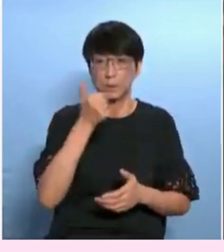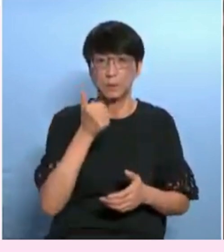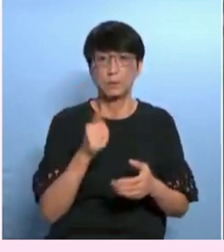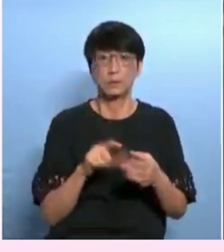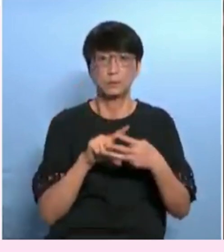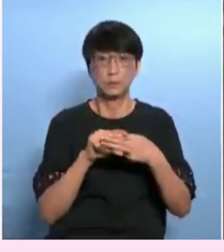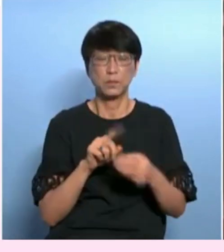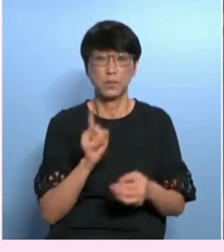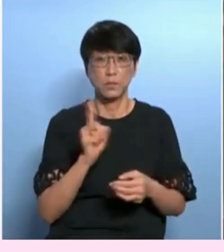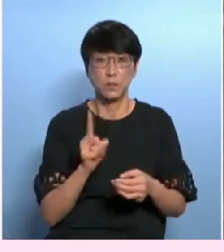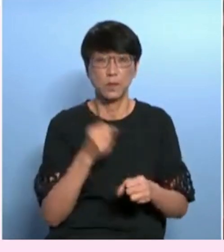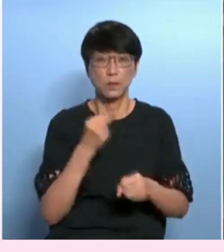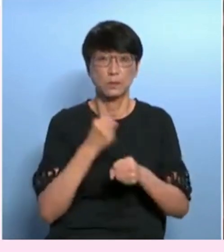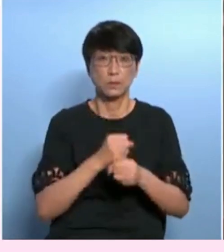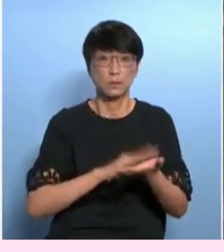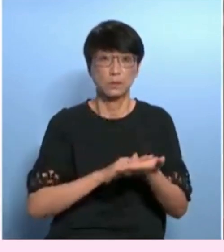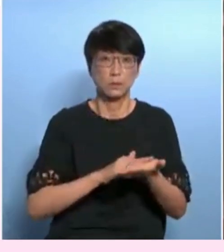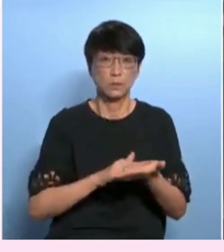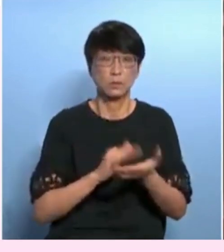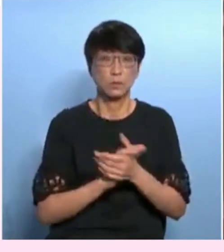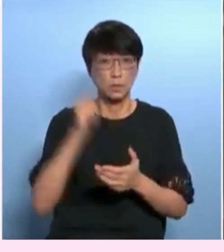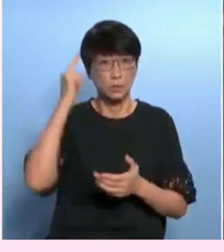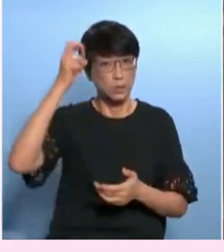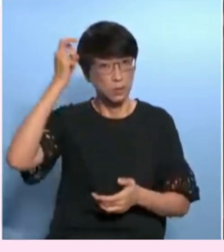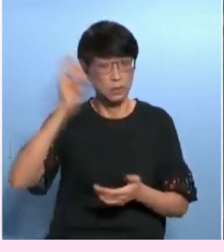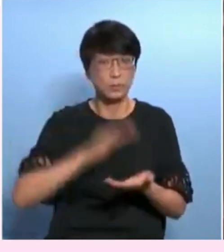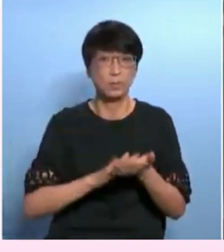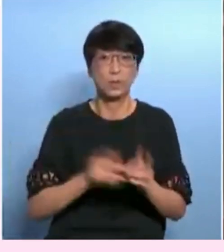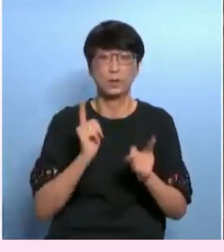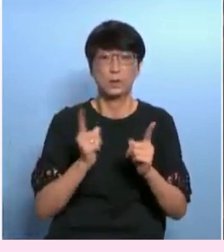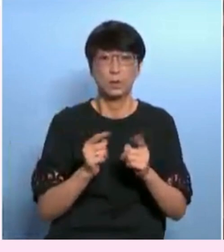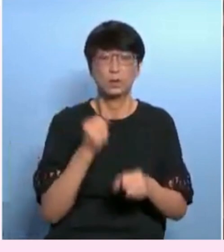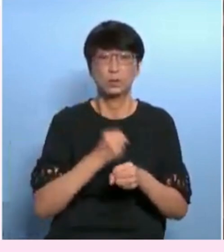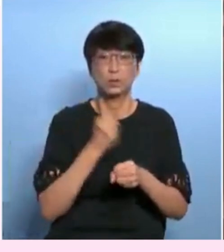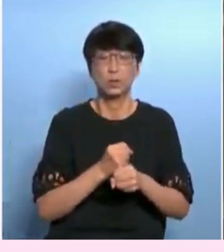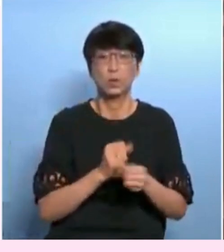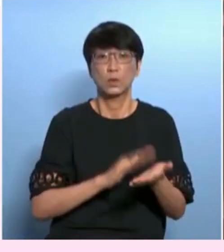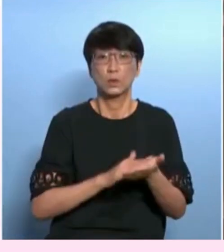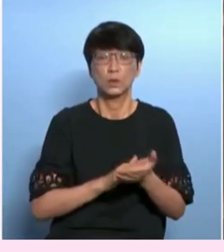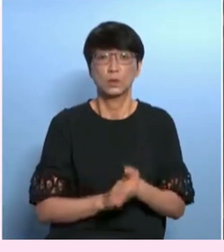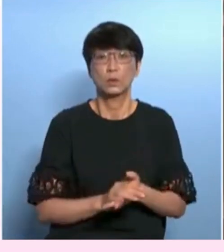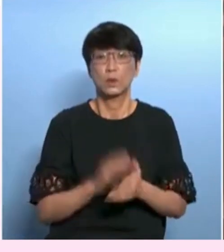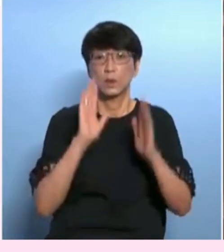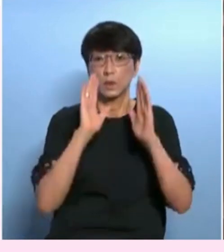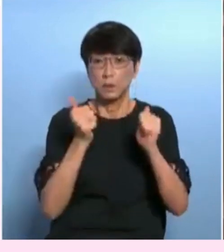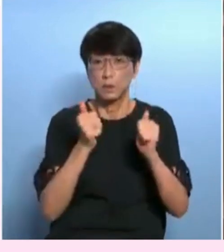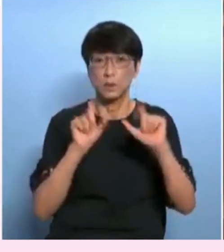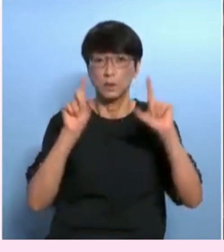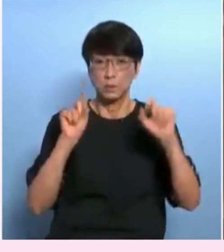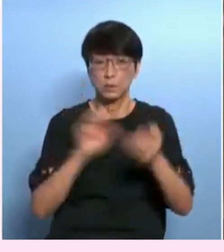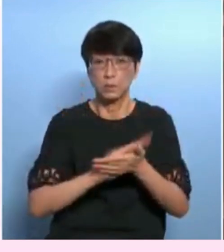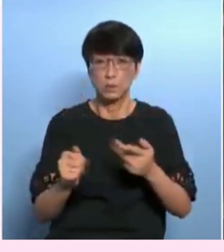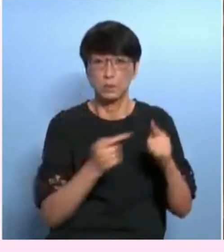即係點樣咧將我哋做嘅嘢，將我哋想諗嘅嘢，又或者我哋要執行嘅嘢，嗱個道理能夠講清楚，市民